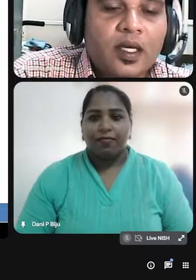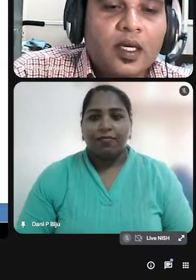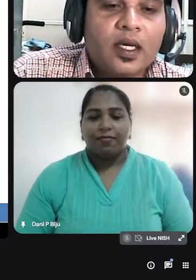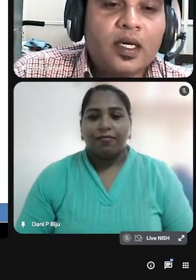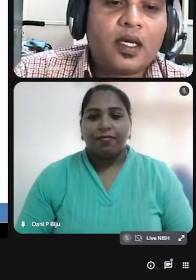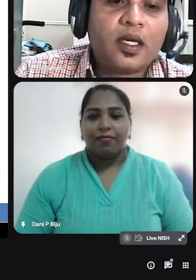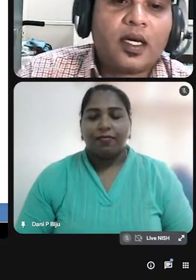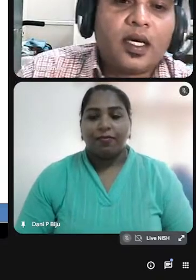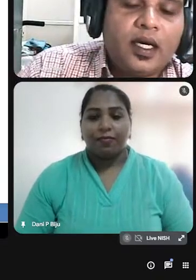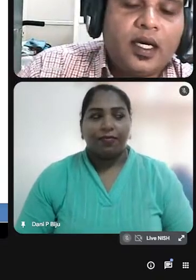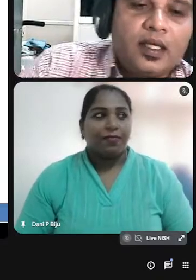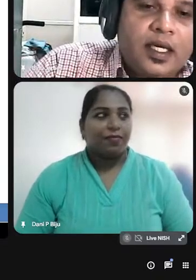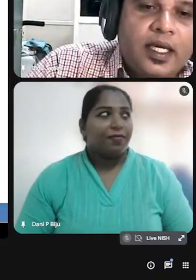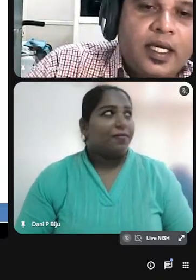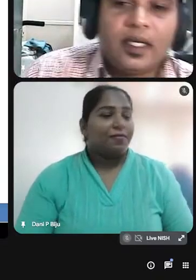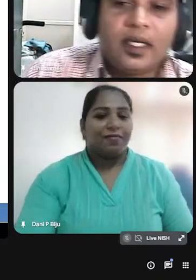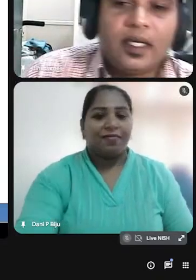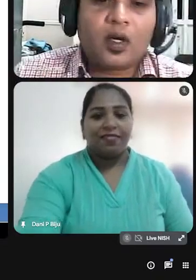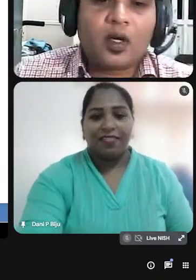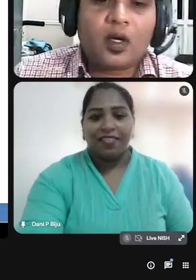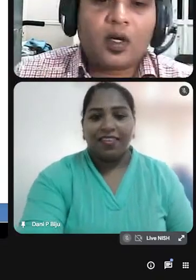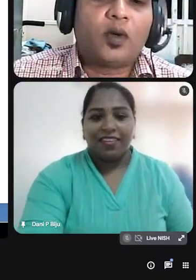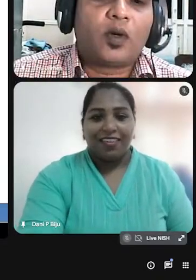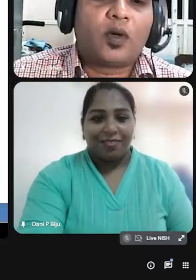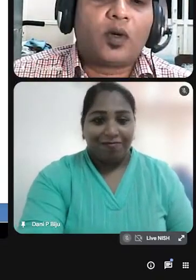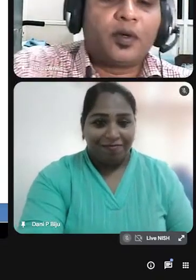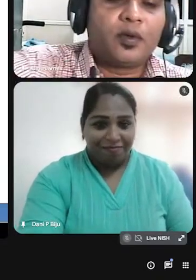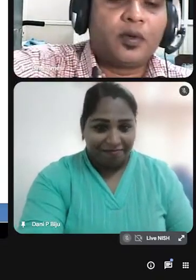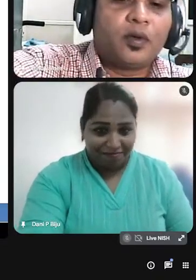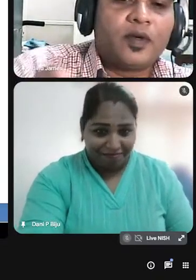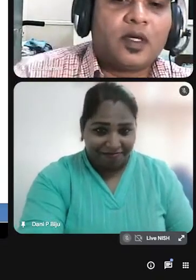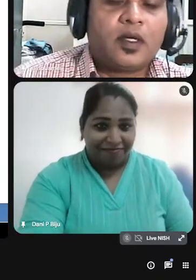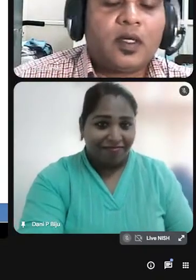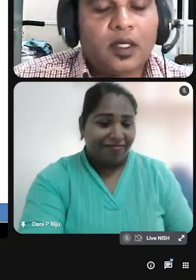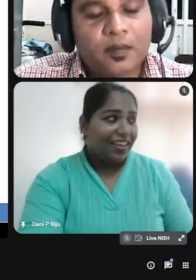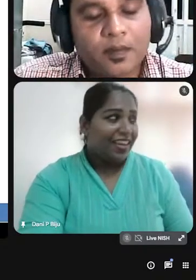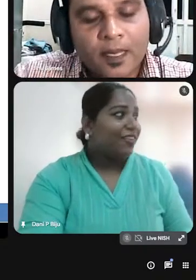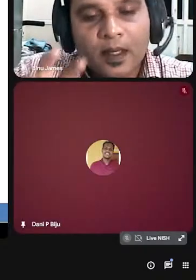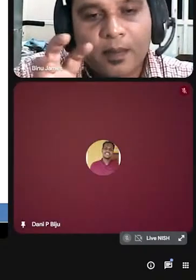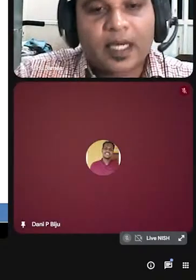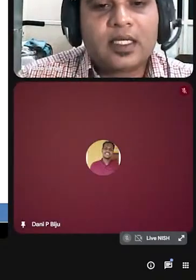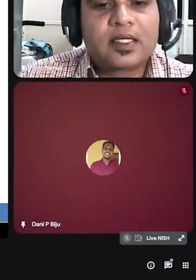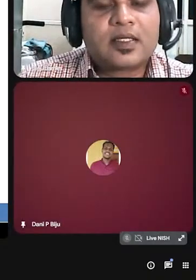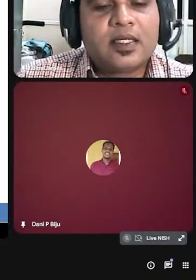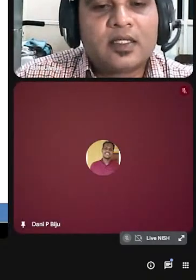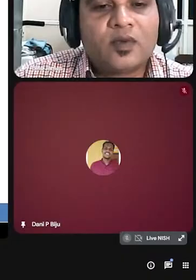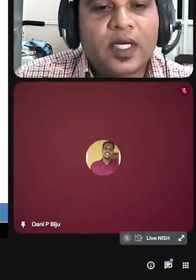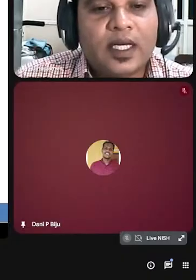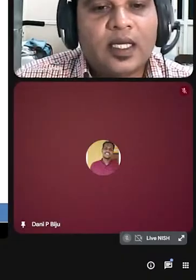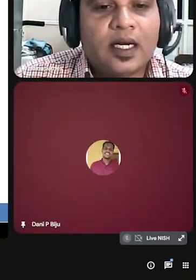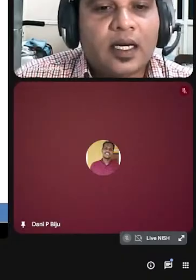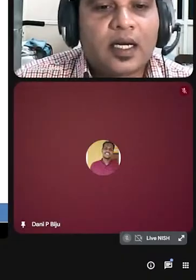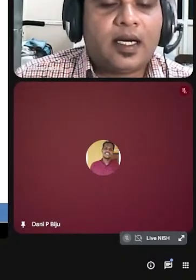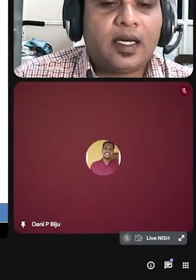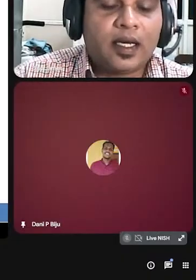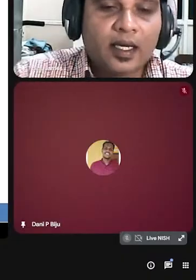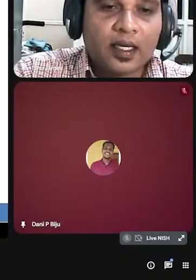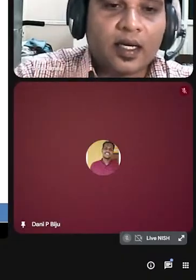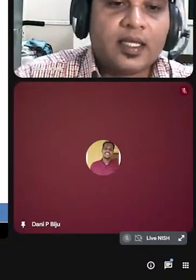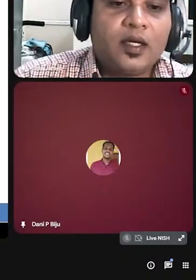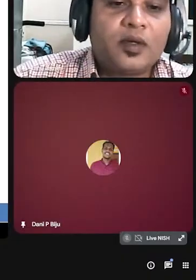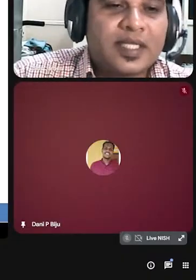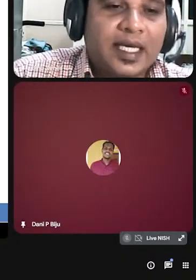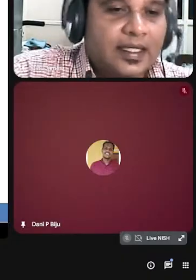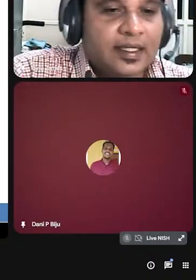ഓക്കെ, ഇത് ലോകം മുഴുവനുള്ള ഒരു ഈ പാർക്കിൻസൺസ് ഡിസീസ് വരുന്ന ആൾക്കാരുടെ